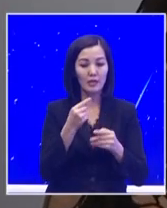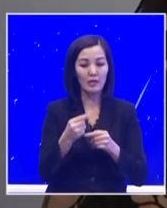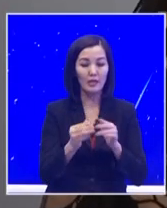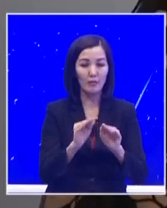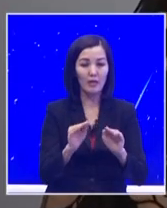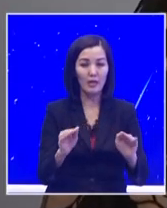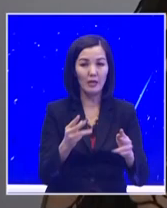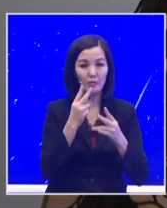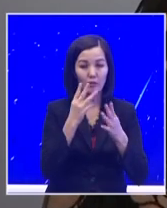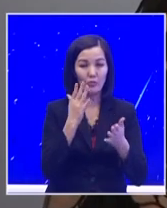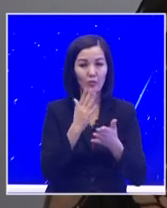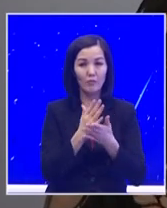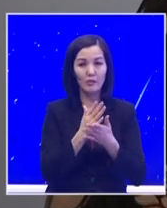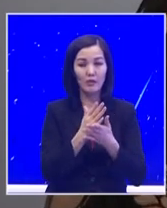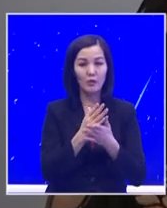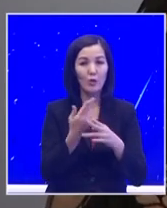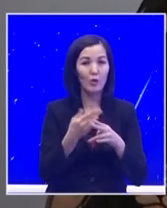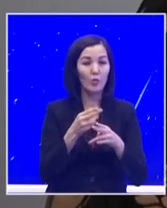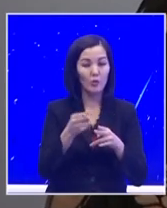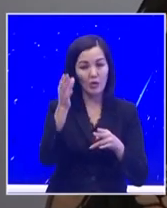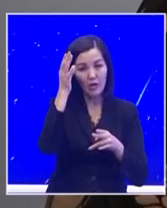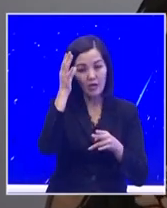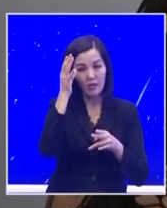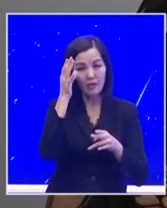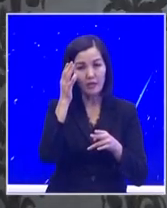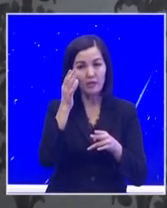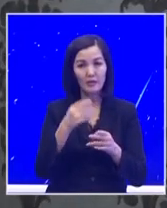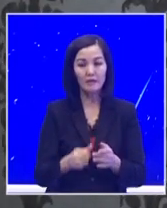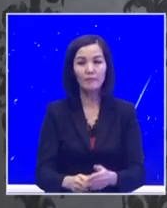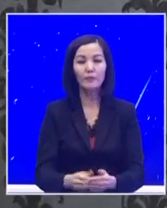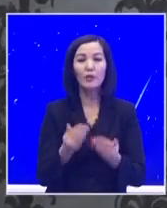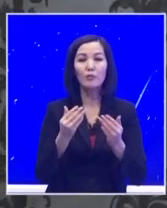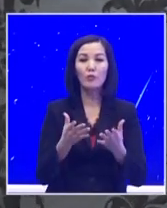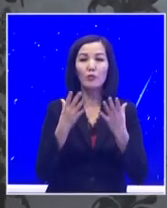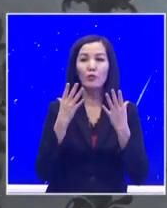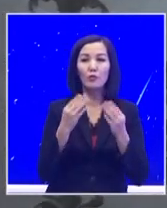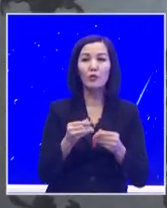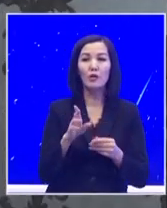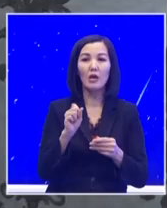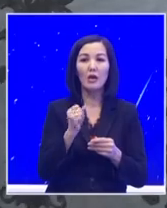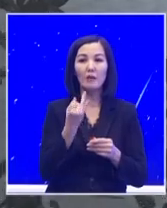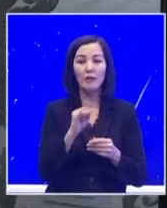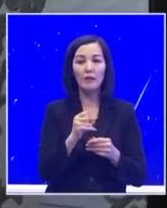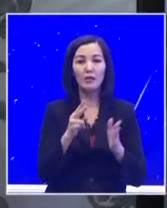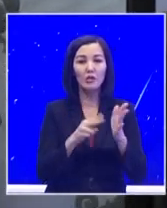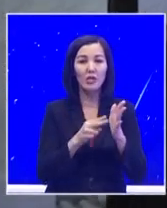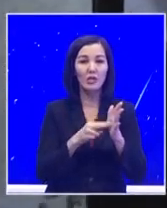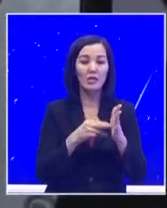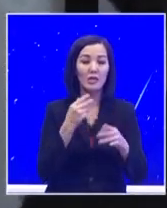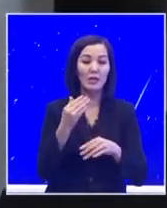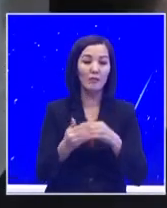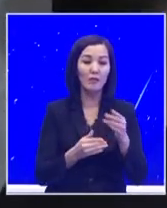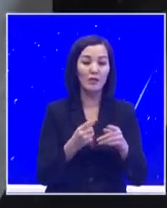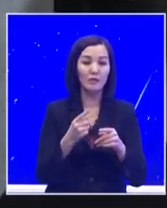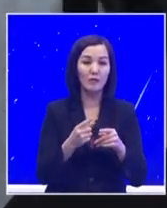көрем. Оның Абайдың алғырлығы осы немерелерімізге барып жоғып. Бүгінде Абай Құнанбаевтың 3 баласынан 7 немересі бар. Олардың